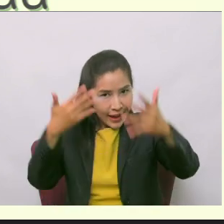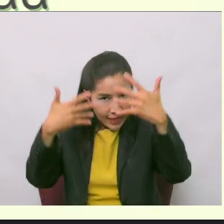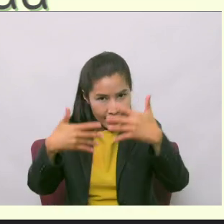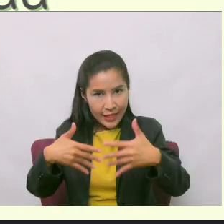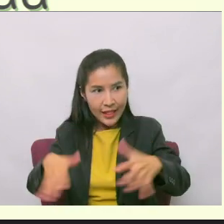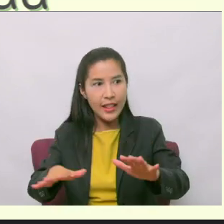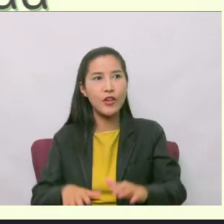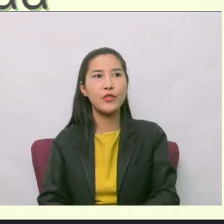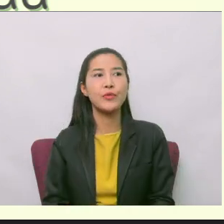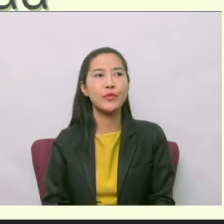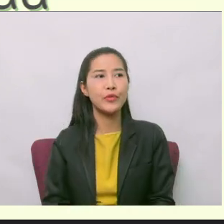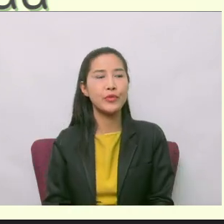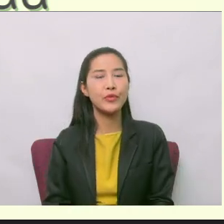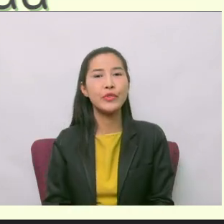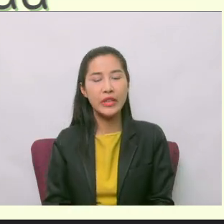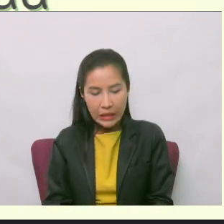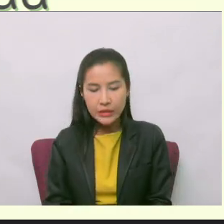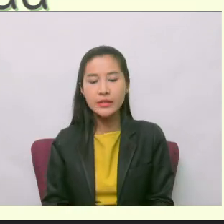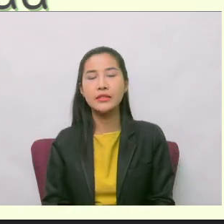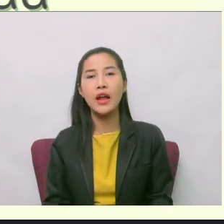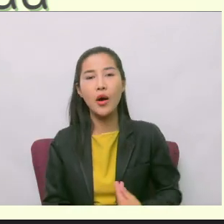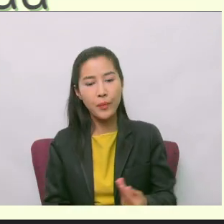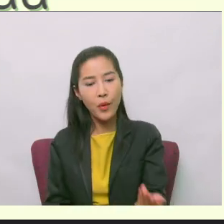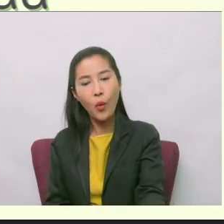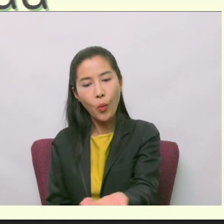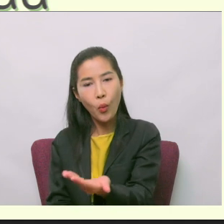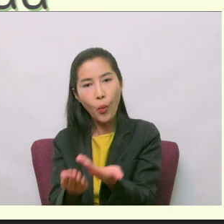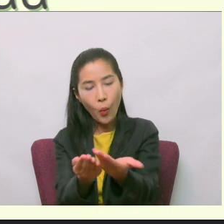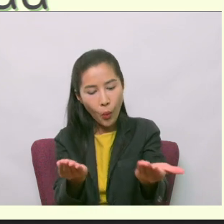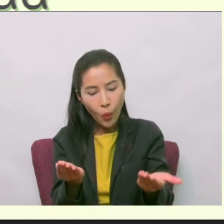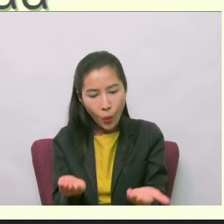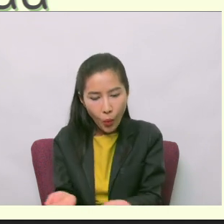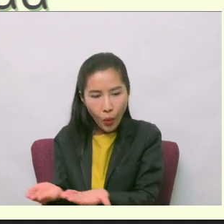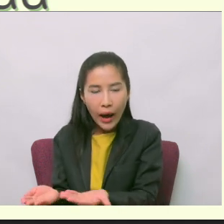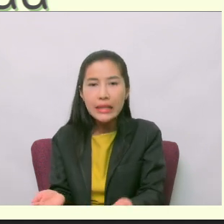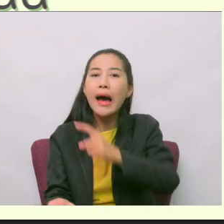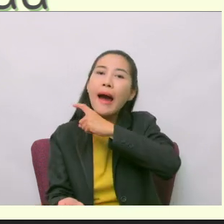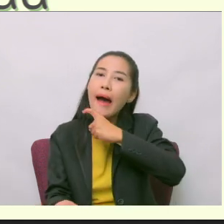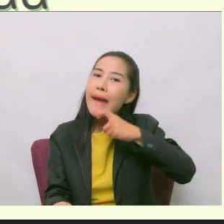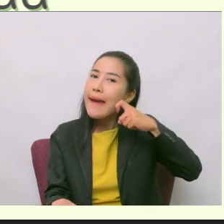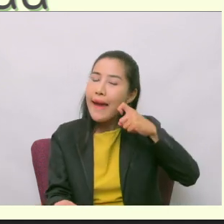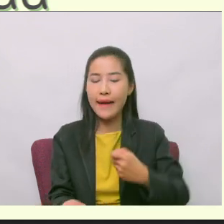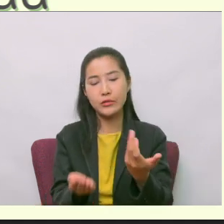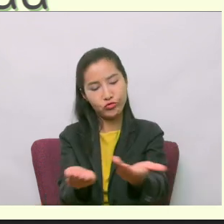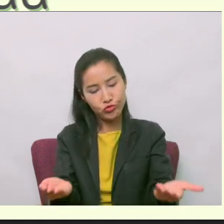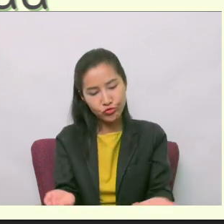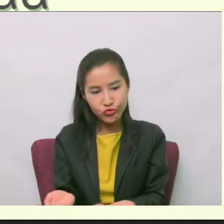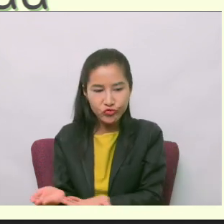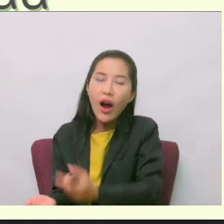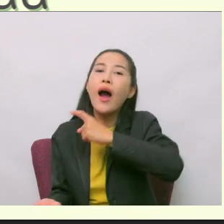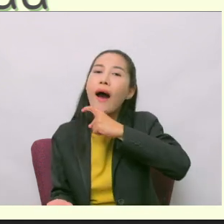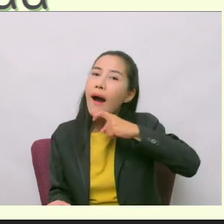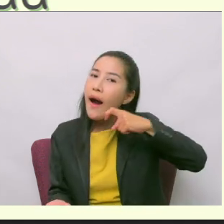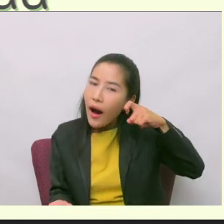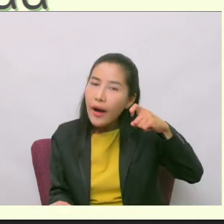มุนไพรให้แห้งนะคะให้เสด็จน้ำเนาะทำไมเราจะต้องผึ่งให้แห้งหรือให้เสด็จน้